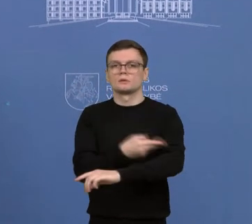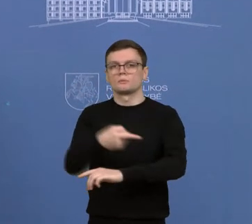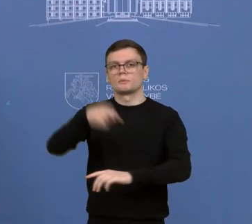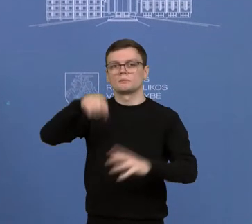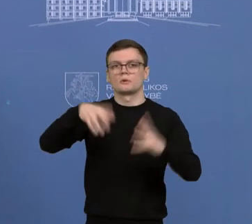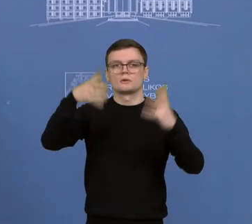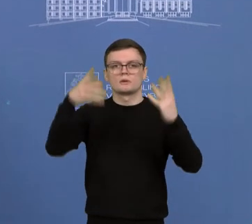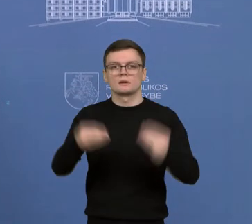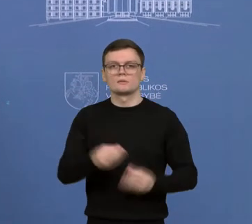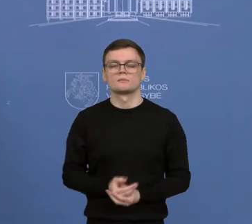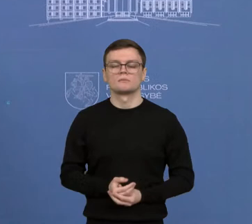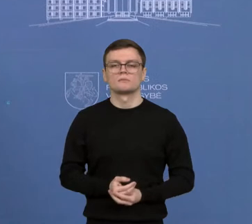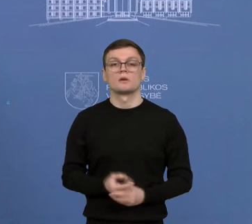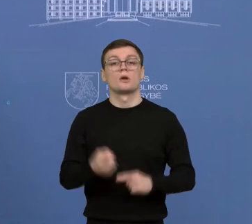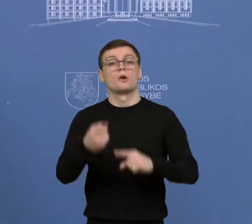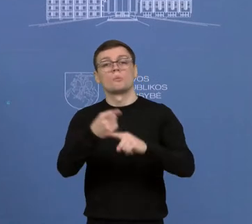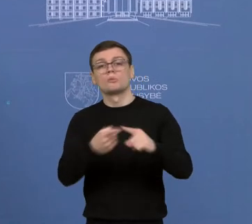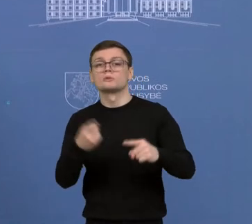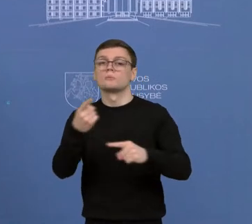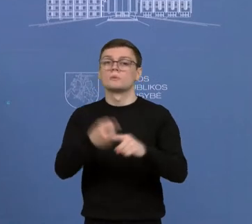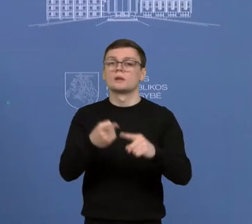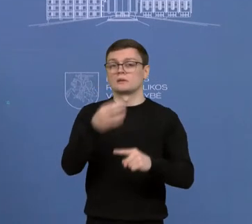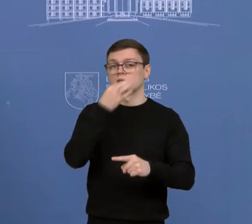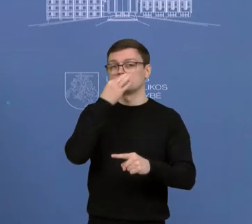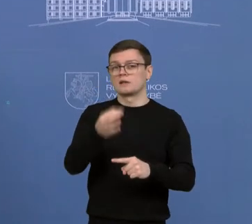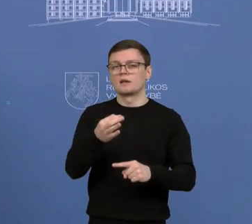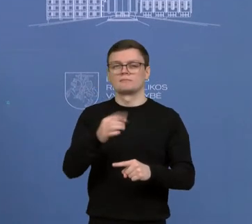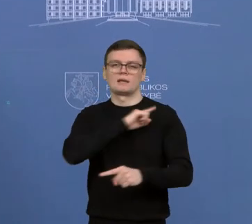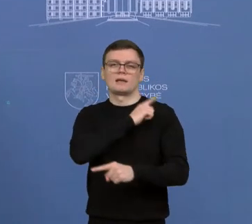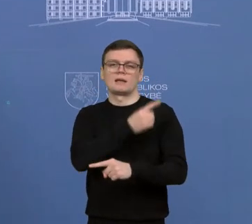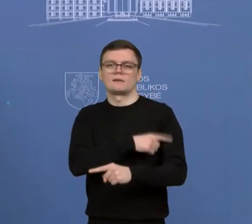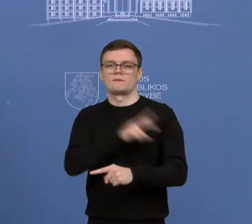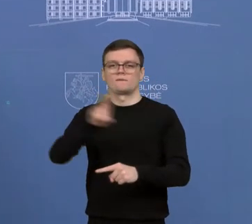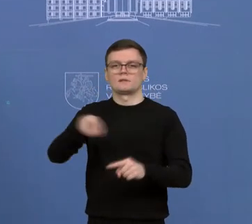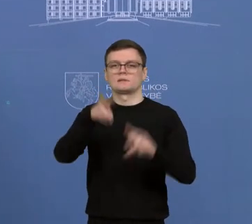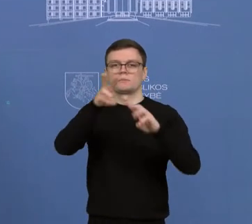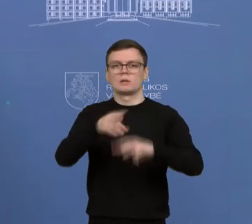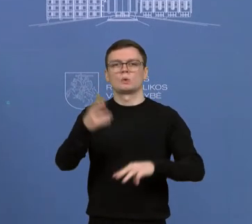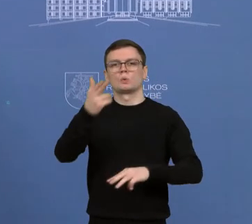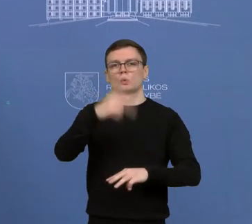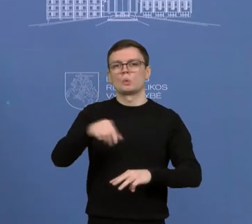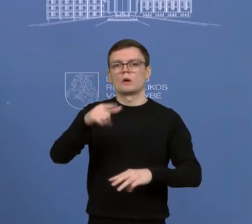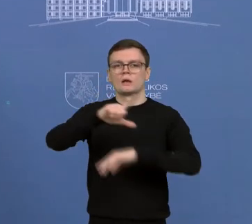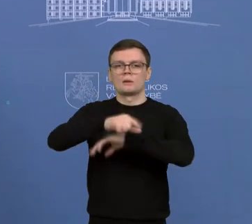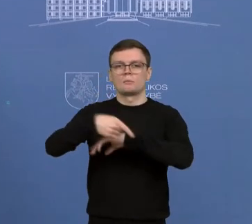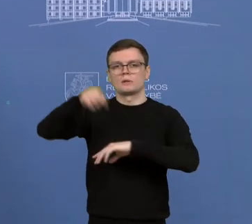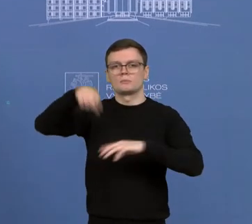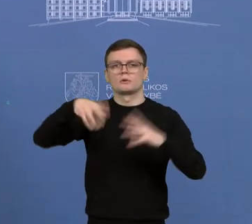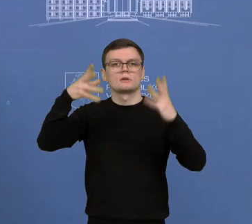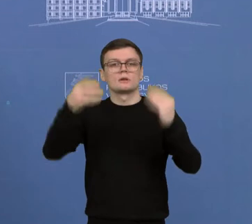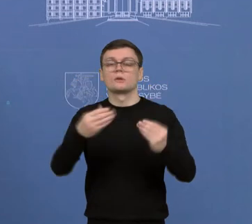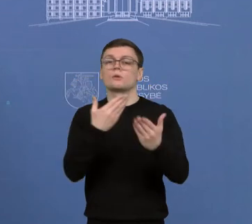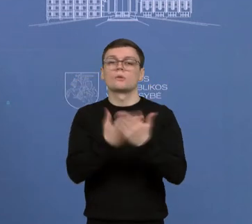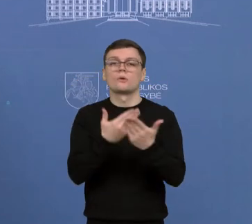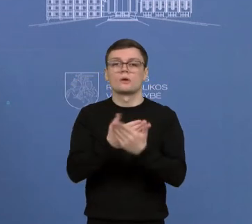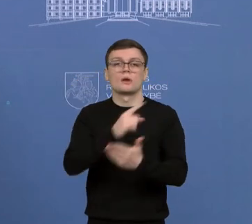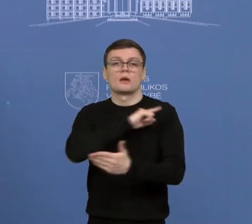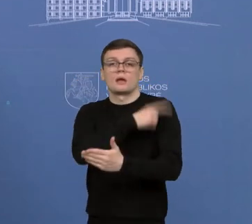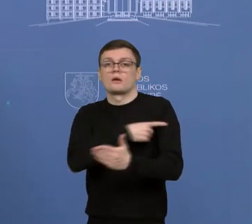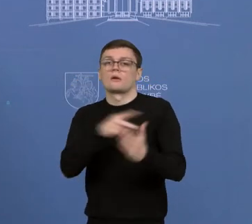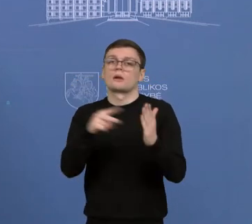priemonių yra taikoma, kaip minėjo energetikos viceministrė, nuo Liepos 1 dienos, tiesiog todėl, kad energijos kainos yra reguliuojamos pirmam ir